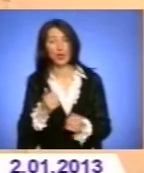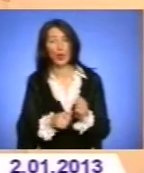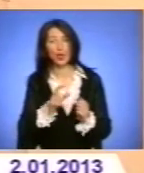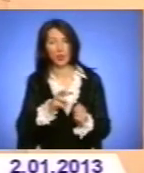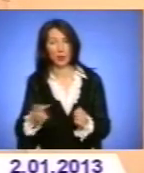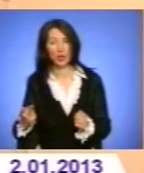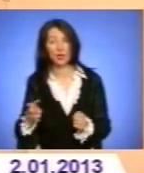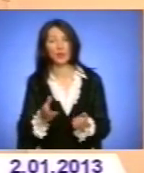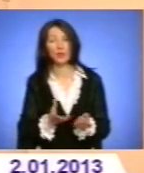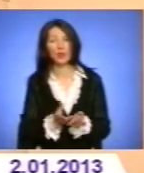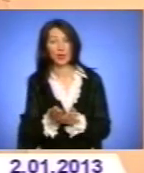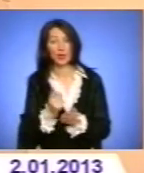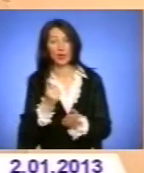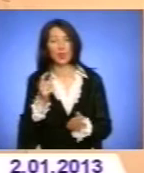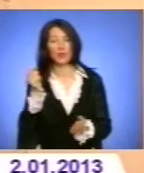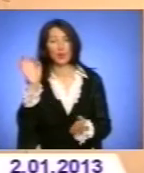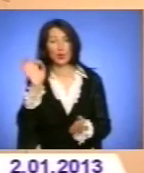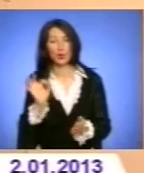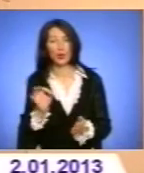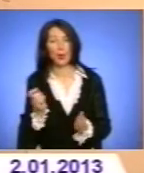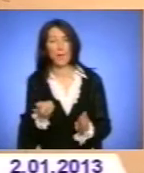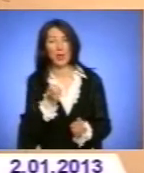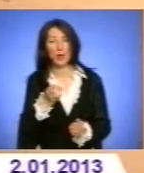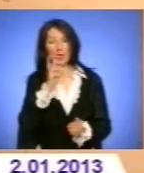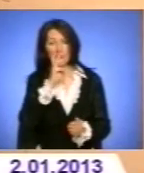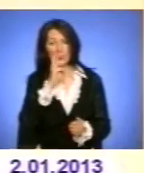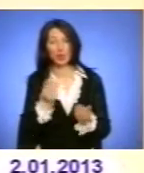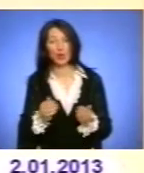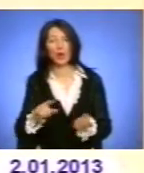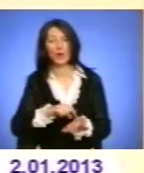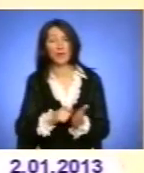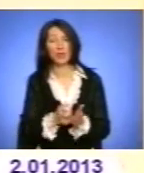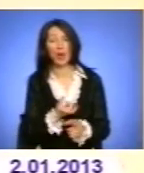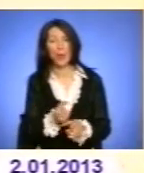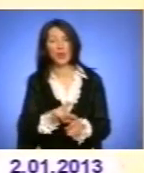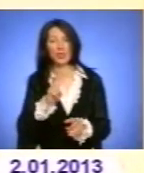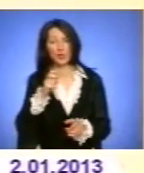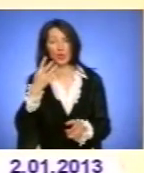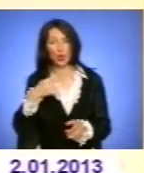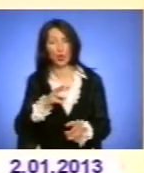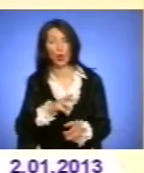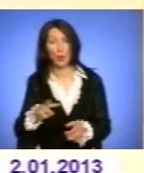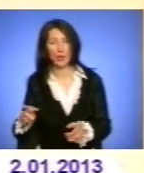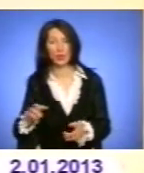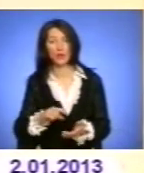сплатити 1% від мінімальної зарплати. Якщо ж квартира понад 240 метрів квадратних,